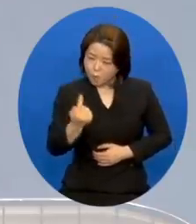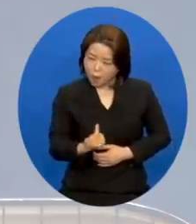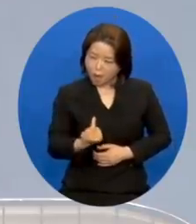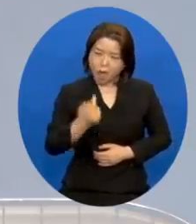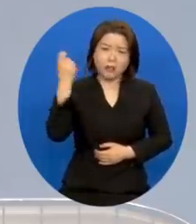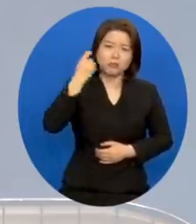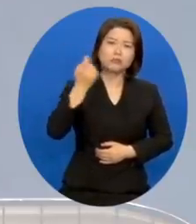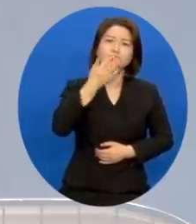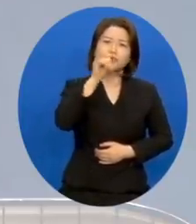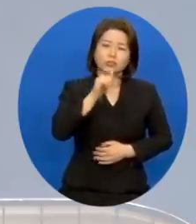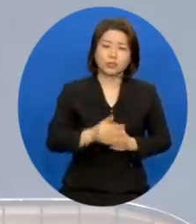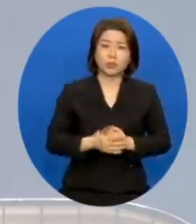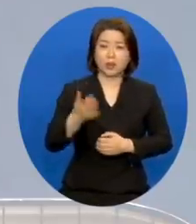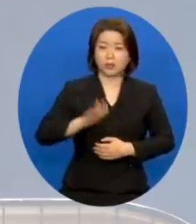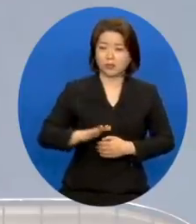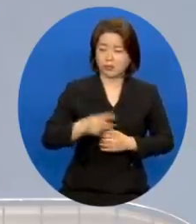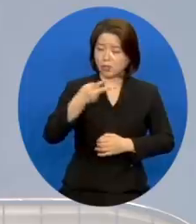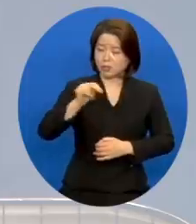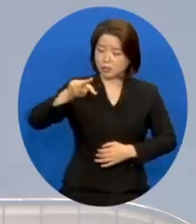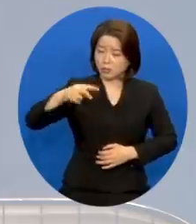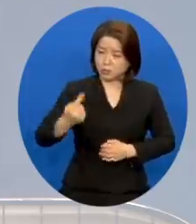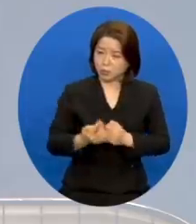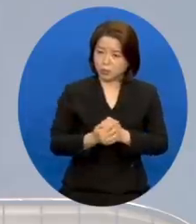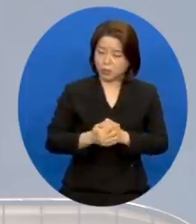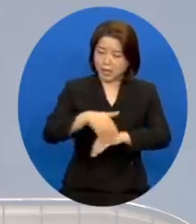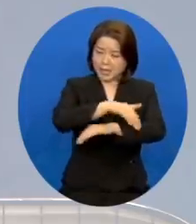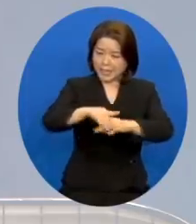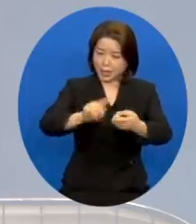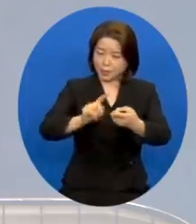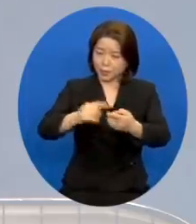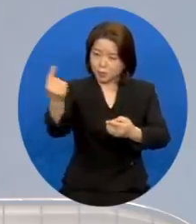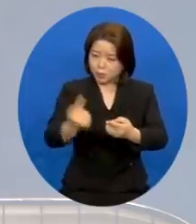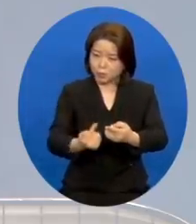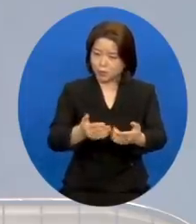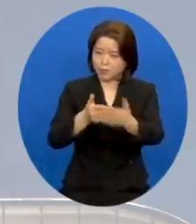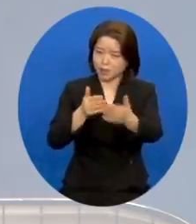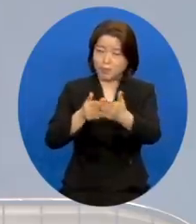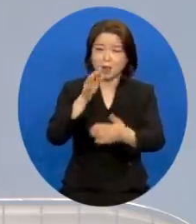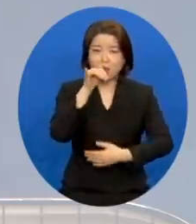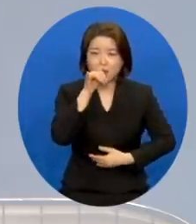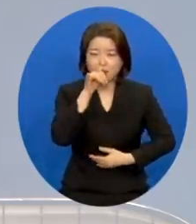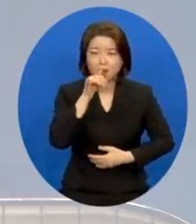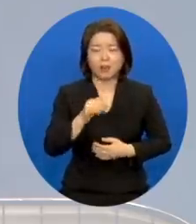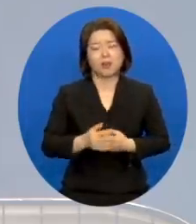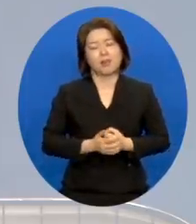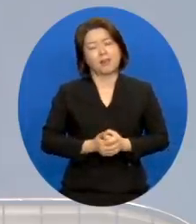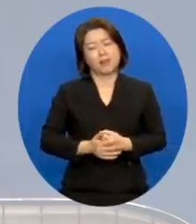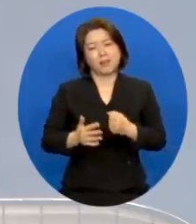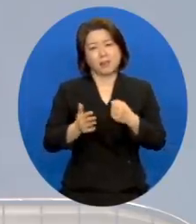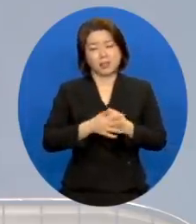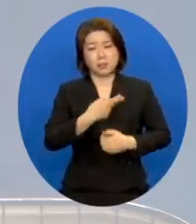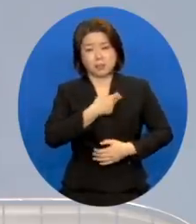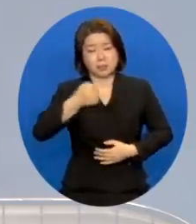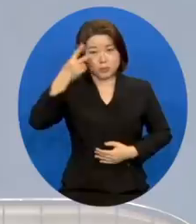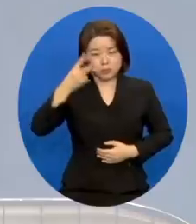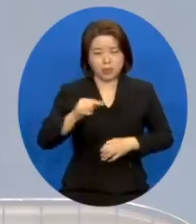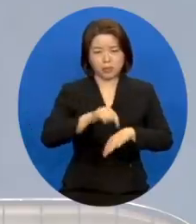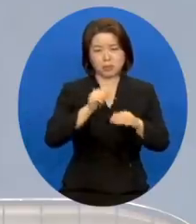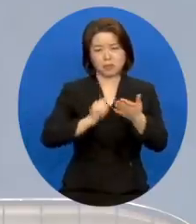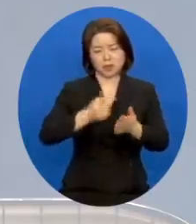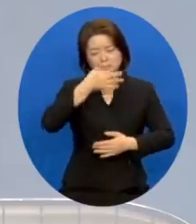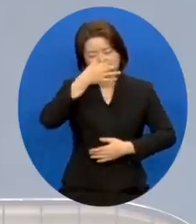텐데 기도가 좀처럼 예정대로 오질 않는 겁니다 그래서 사도 바울이 느 무 너 무 마음에